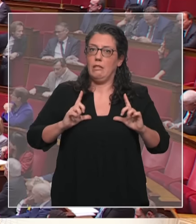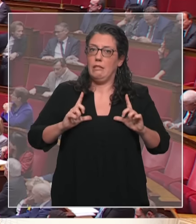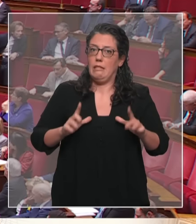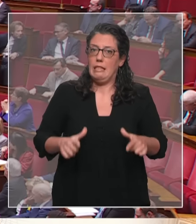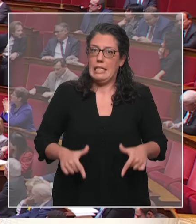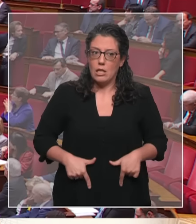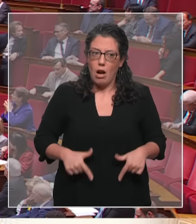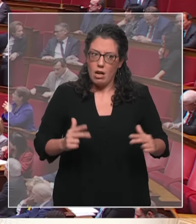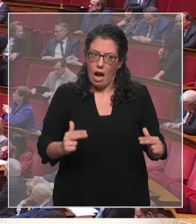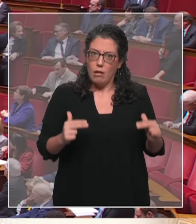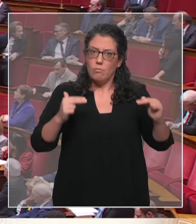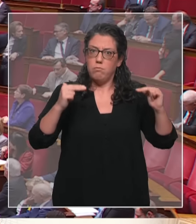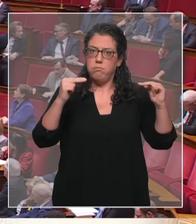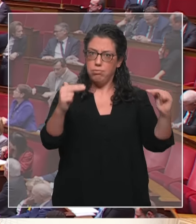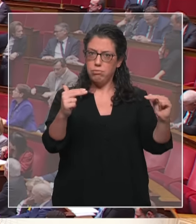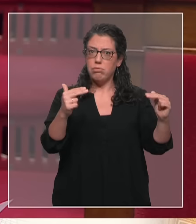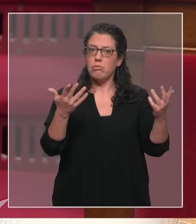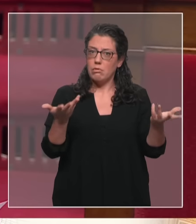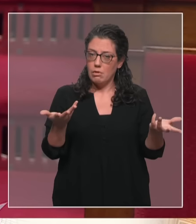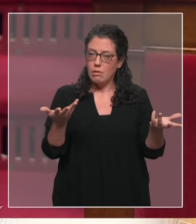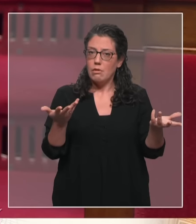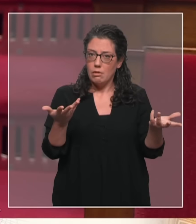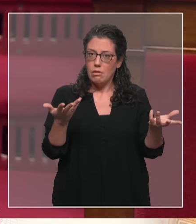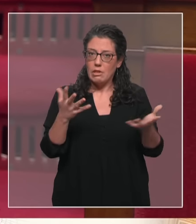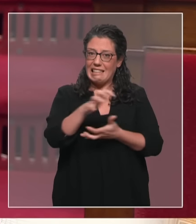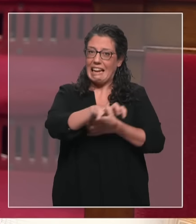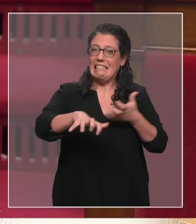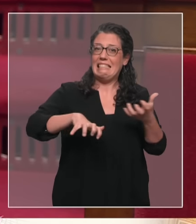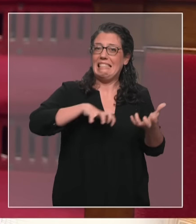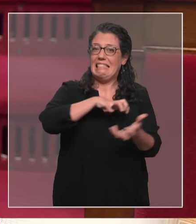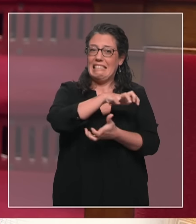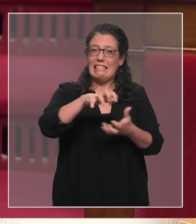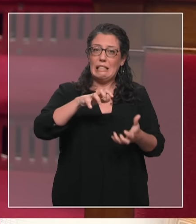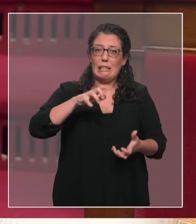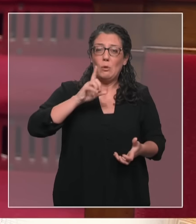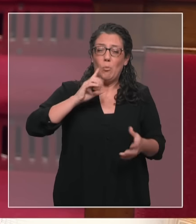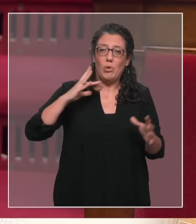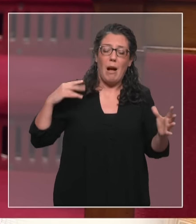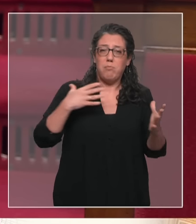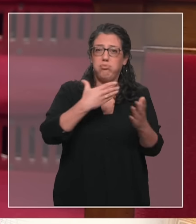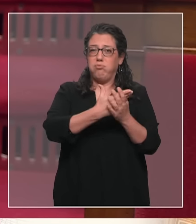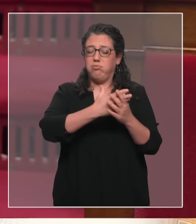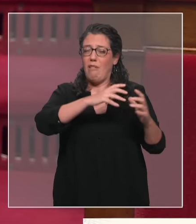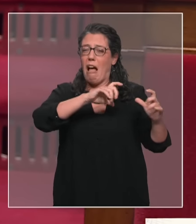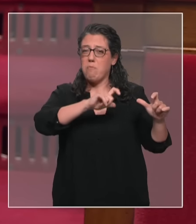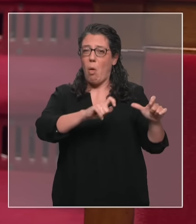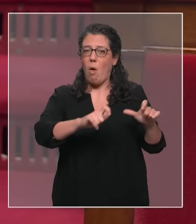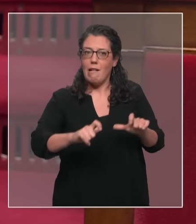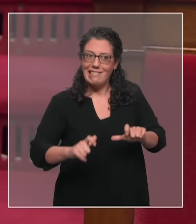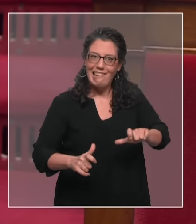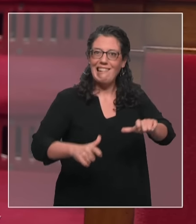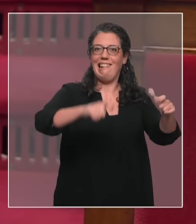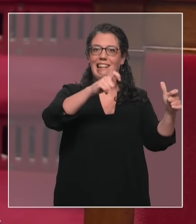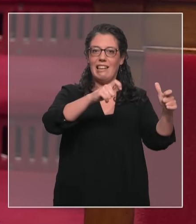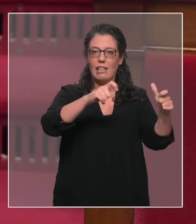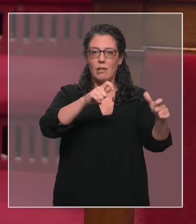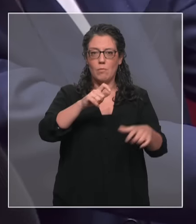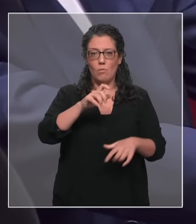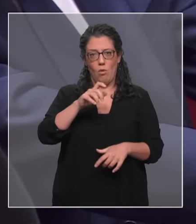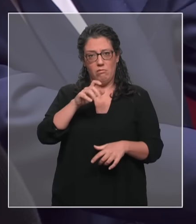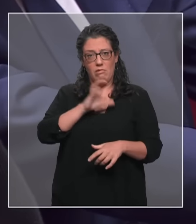Nous remettre à niveau et ainsi sortir l'école de la crise profonde dans laquelle elle s'enfonce afin de combattre l'assignation